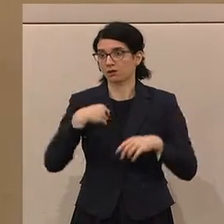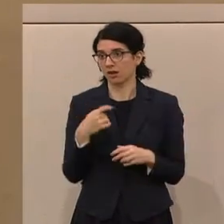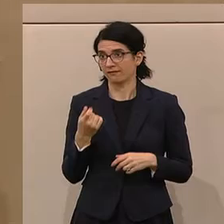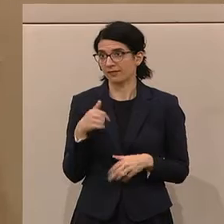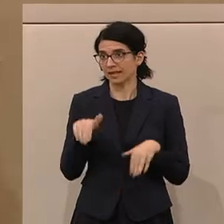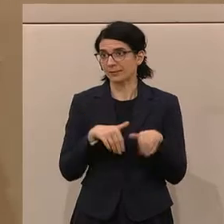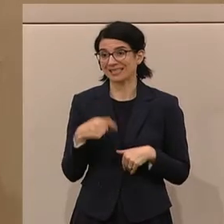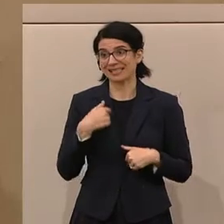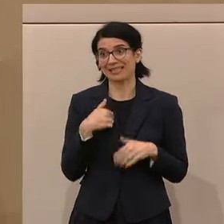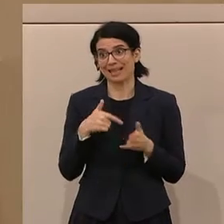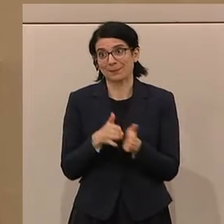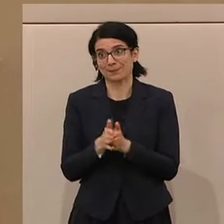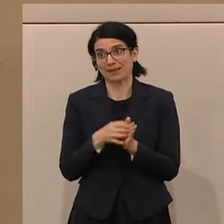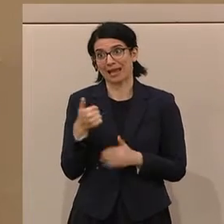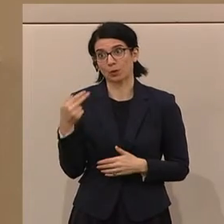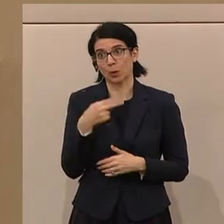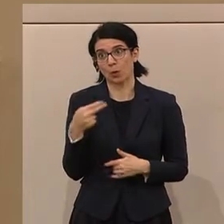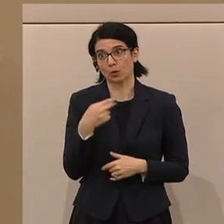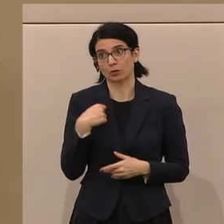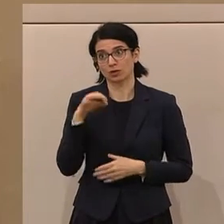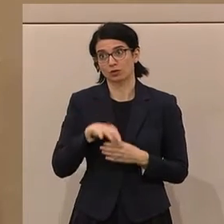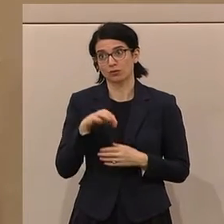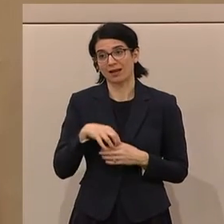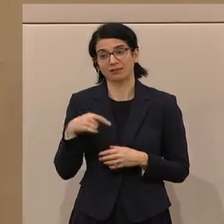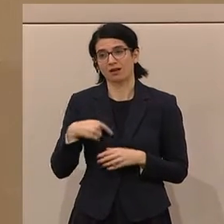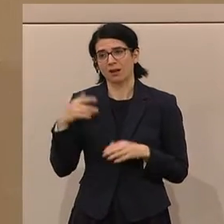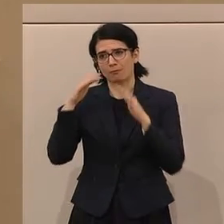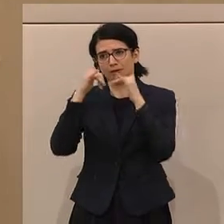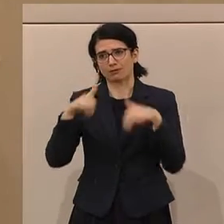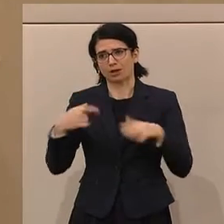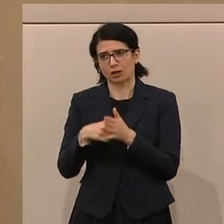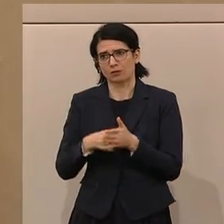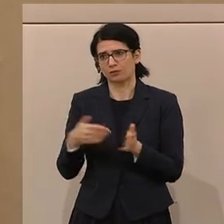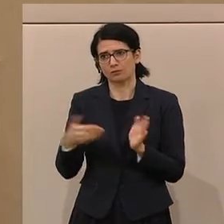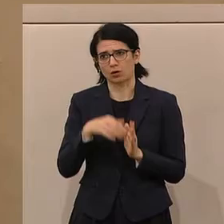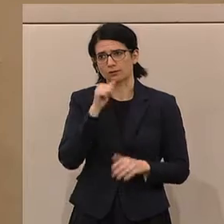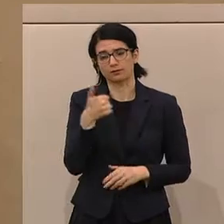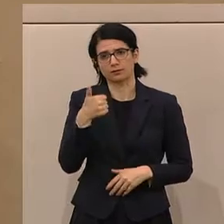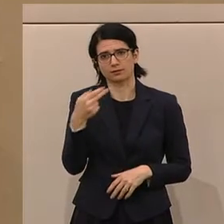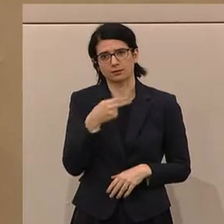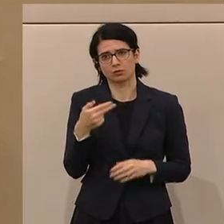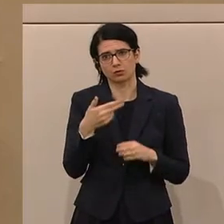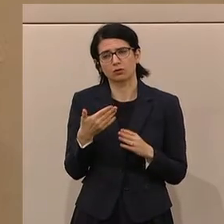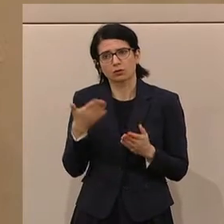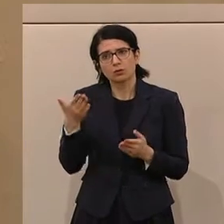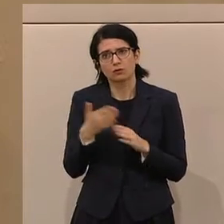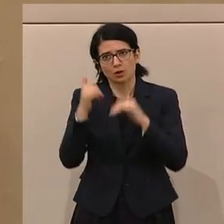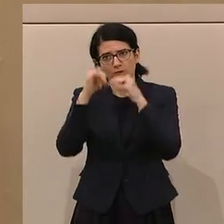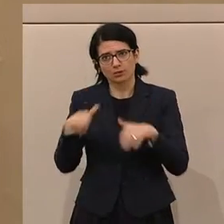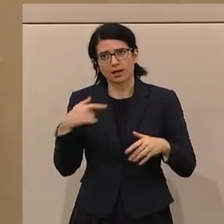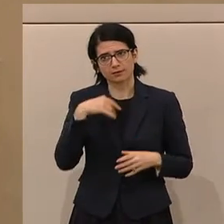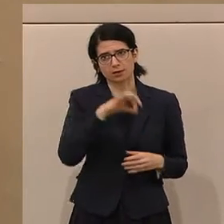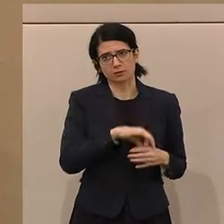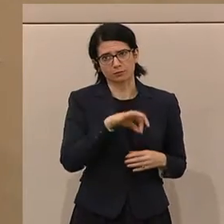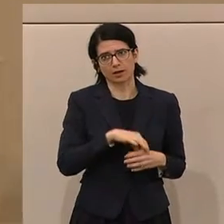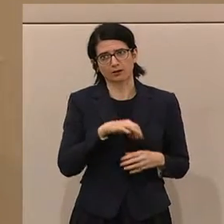ich habe einen Euro eingespart, dieser Dachziegel, das brauchen wir nicht unbedingt. Ich bin ganz stolz darauf, der eine Euro für den Dachziegel, den hat der Finanzminister